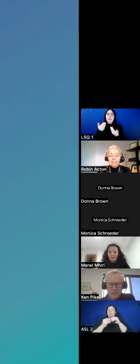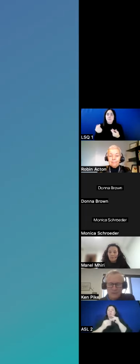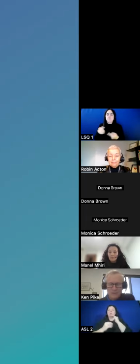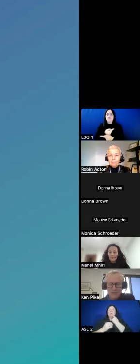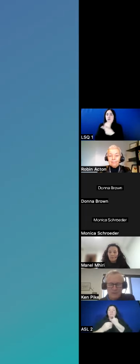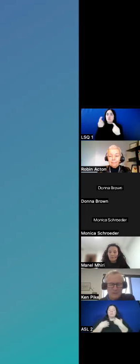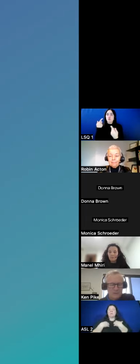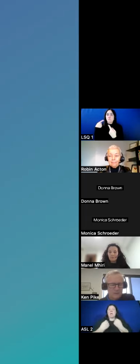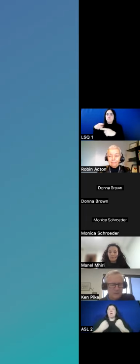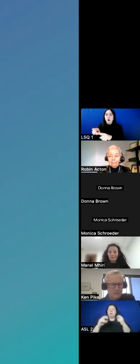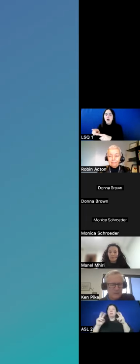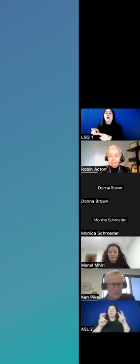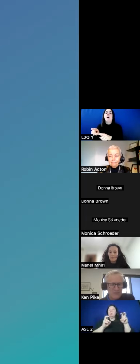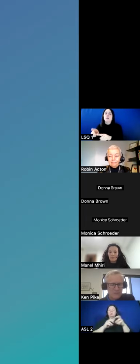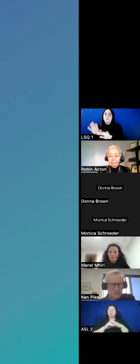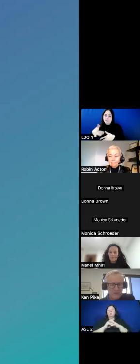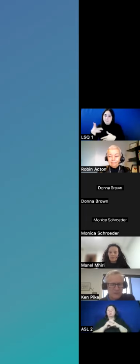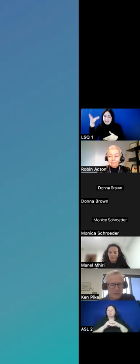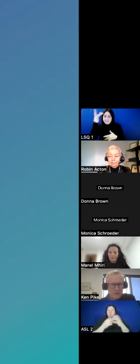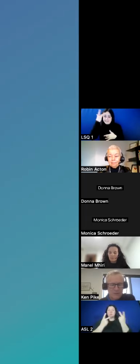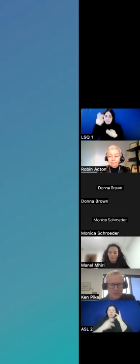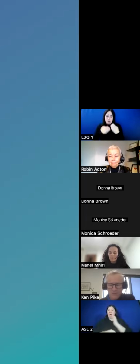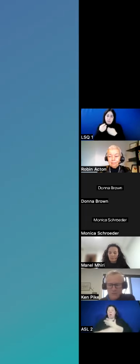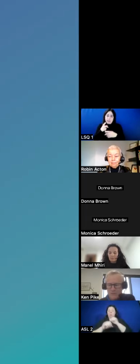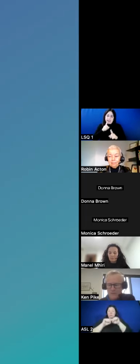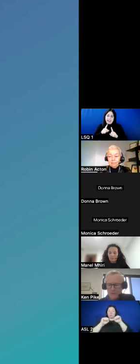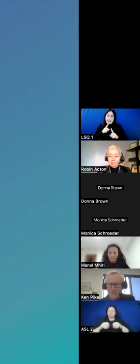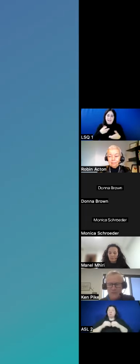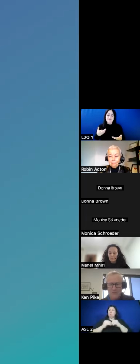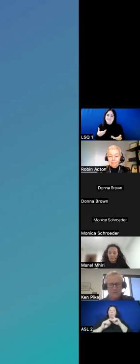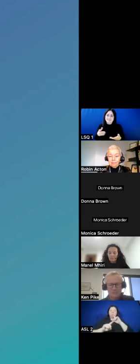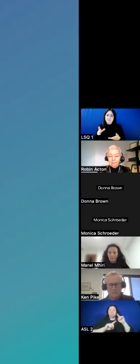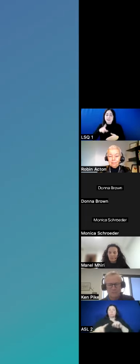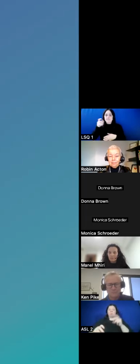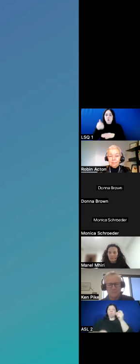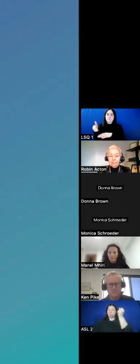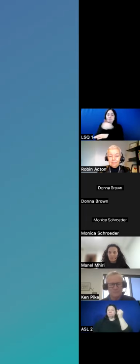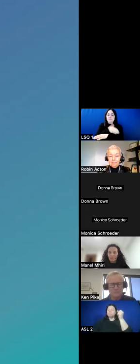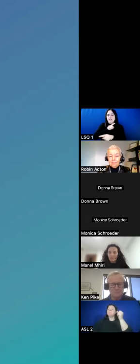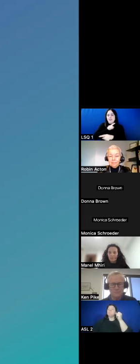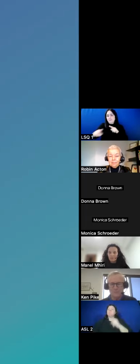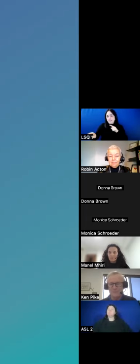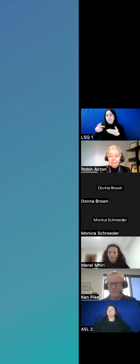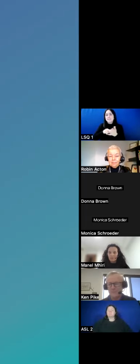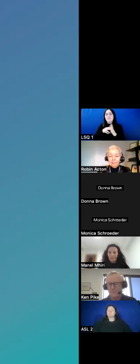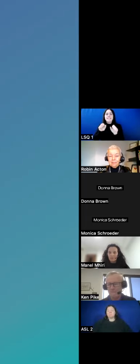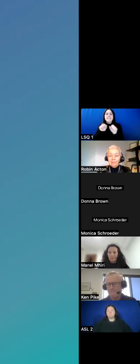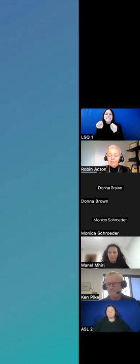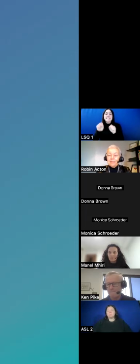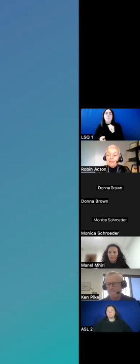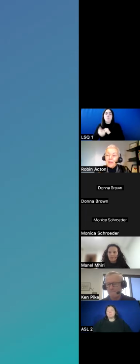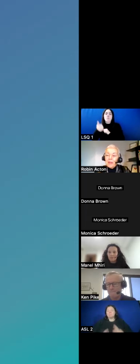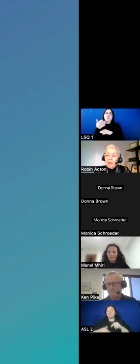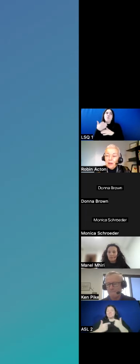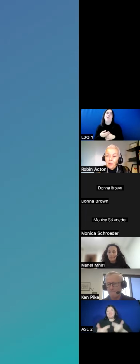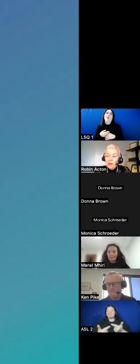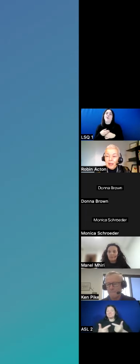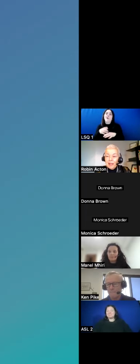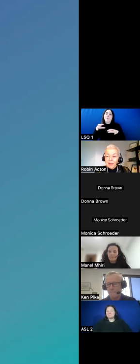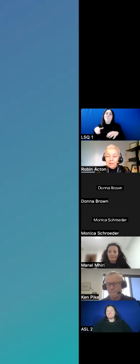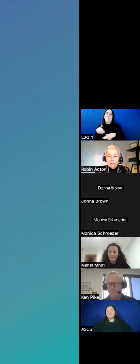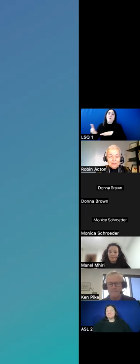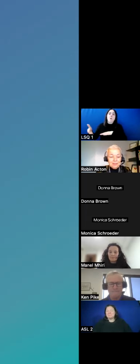Et à cause de ça, ils font face à des problèmes de santé beaucoup plus graves. Il faudrait que le système soit beaucoup plus proactif à